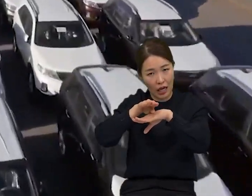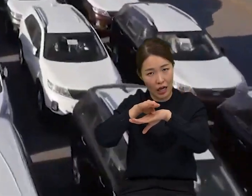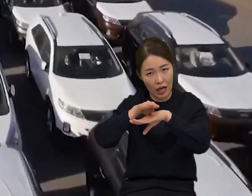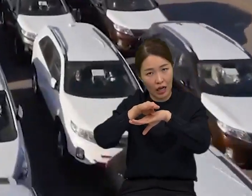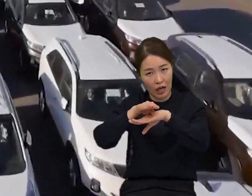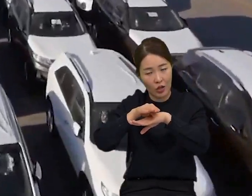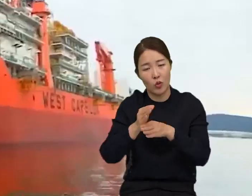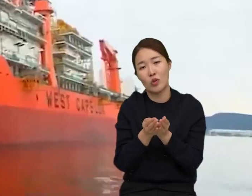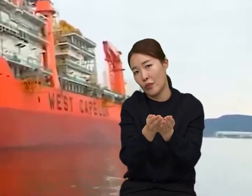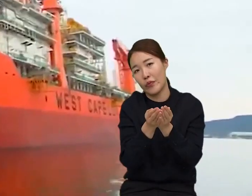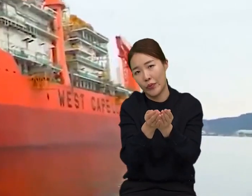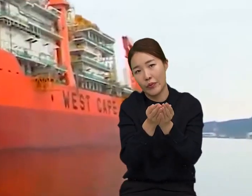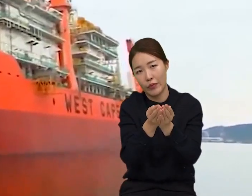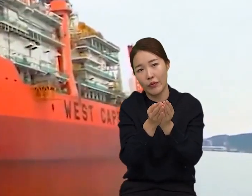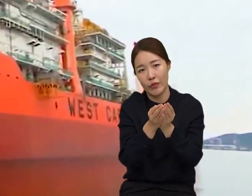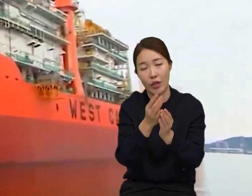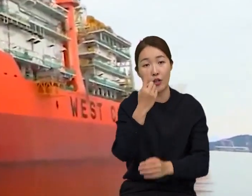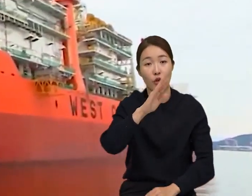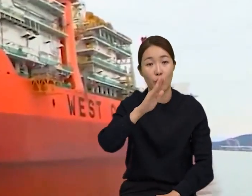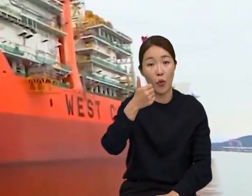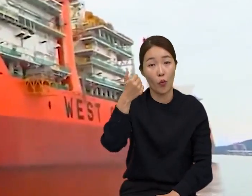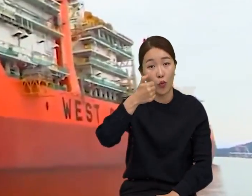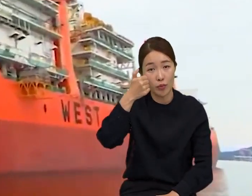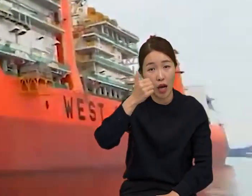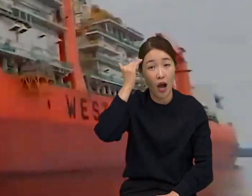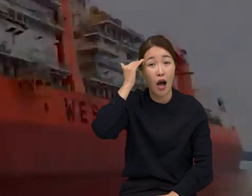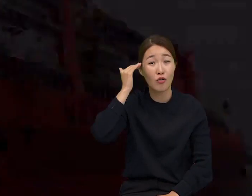바로 자동차와 조선이다.